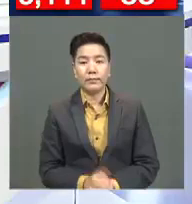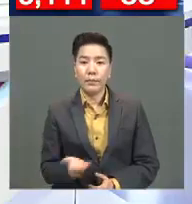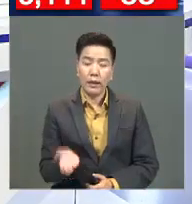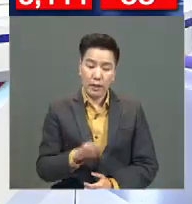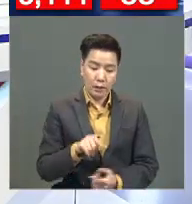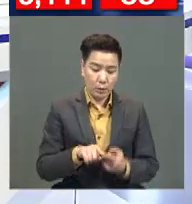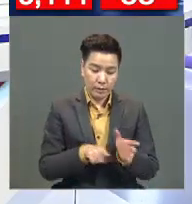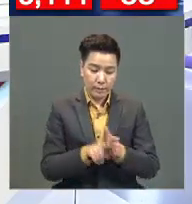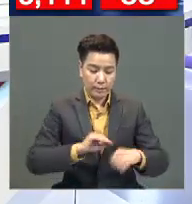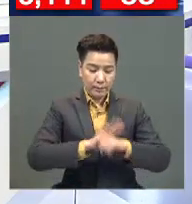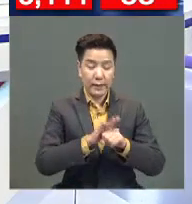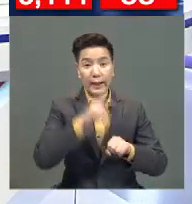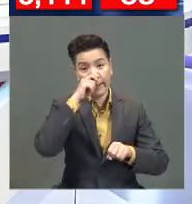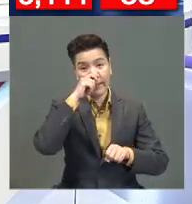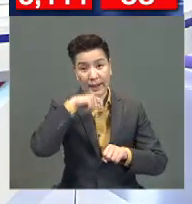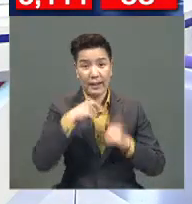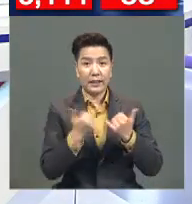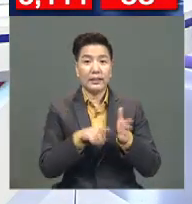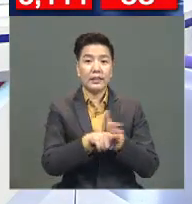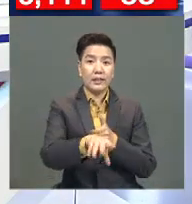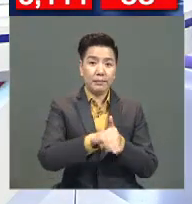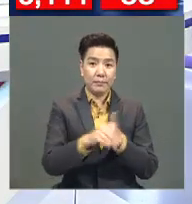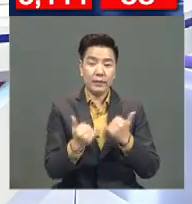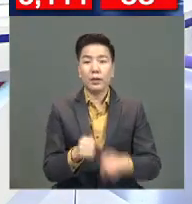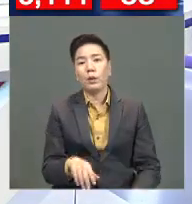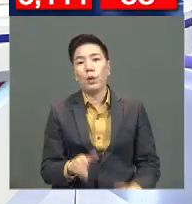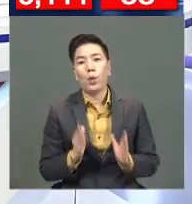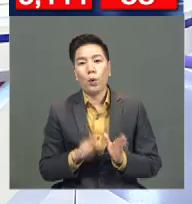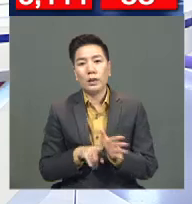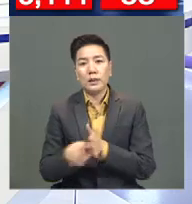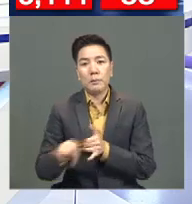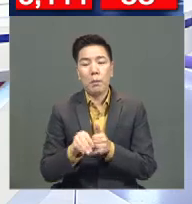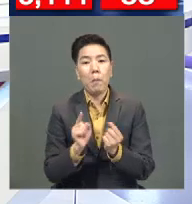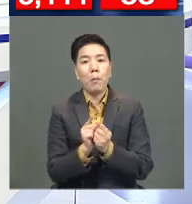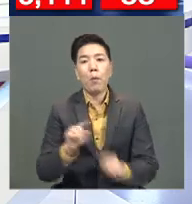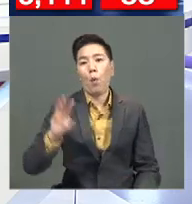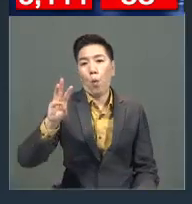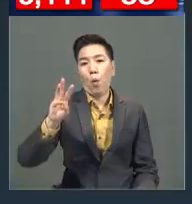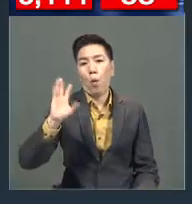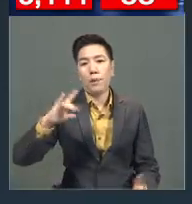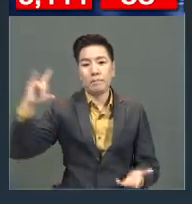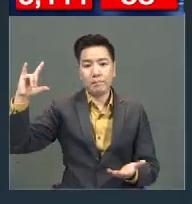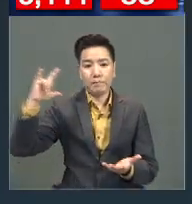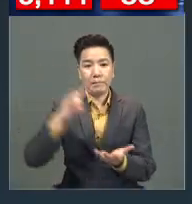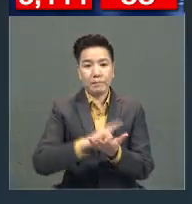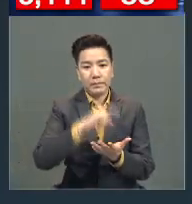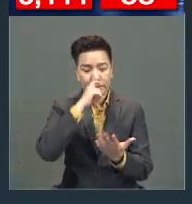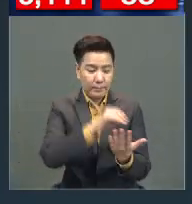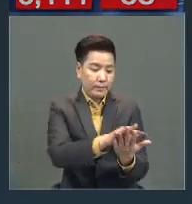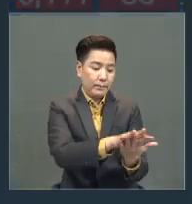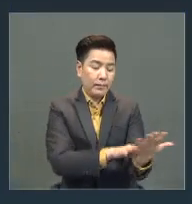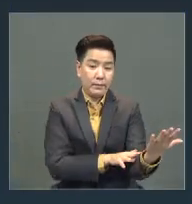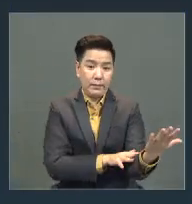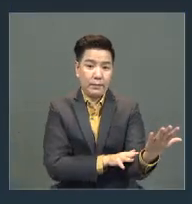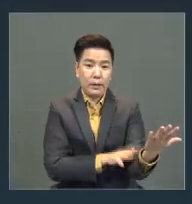ส่วนสถานการณ์โควิด -19 ในประเทศไทยนะคะวันนี้พบผู้ติดเชื้อเพิ่ม6คนนะคะทั้งหมดก็ยังคงเป็นผู้ที่เดินทางกลับมาจากต่างประเท